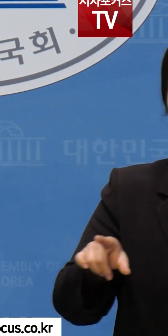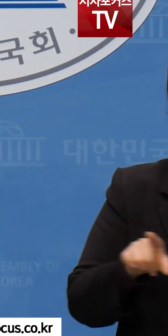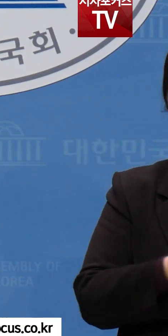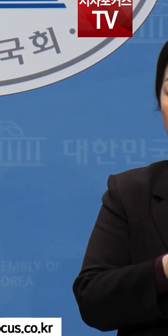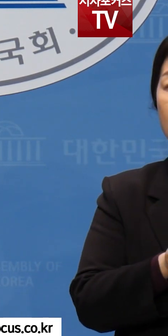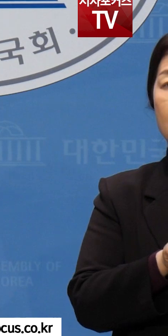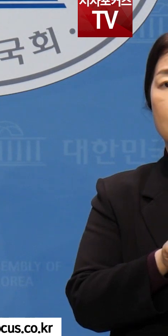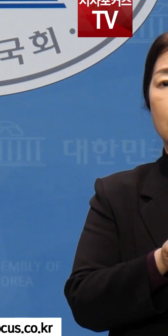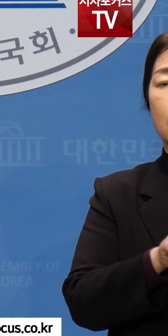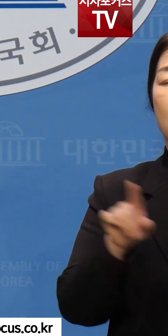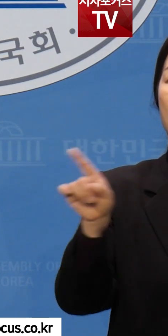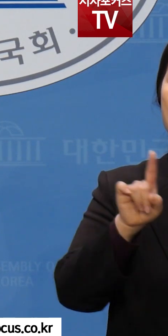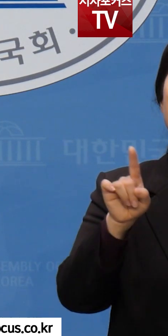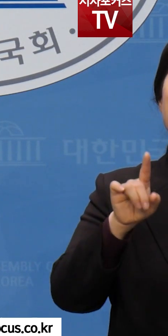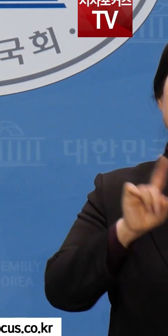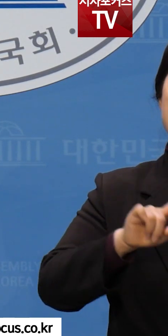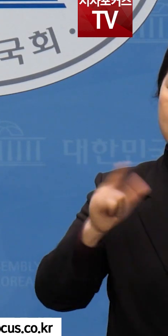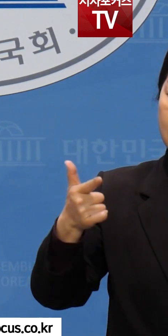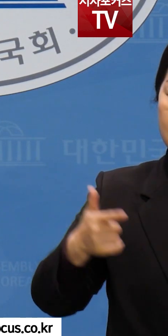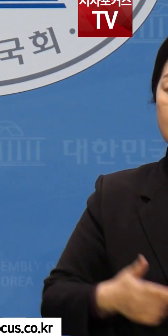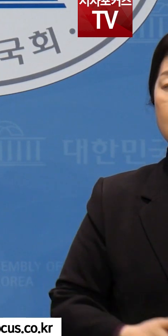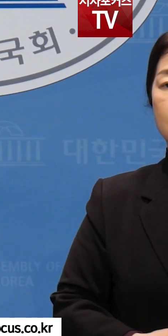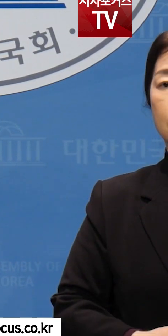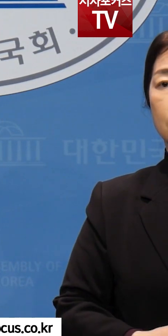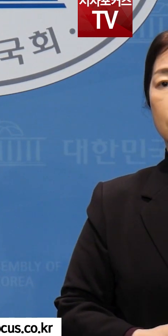전혀 바람직하지 않습니다.